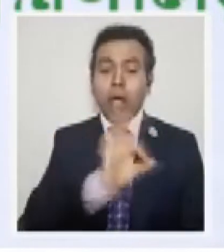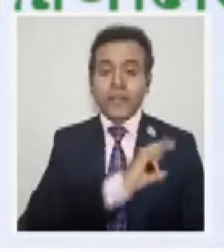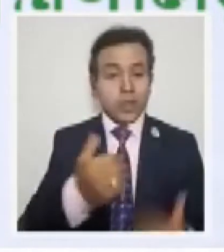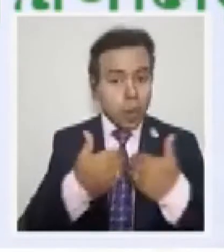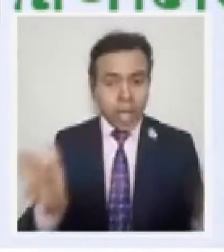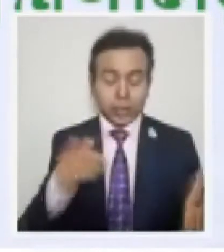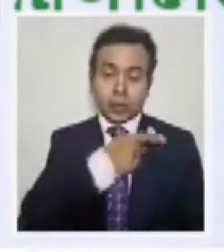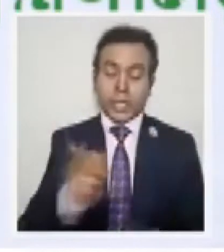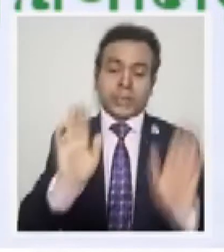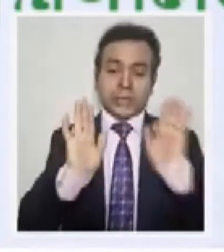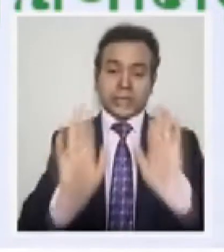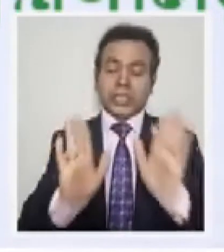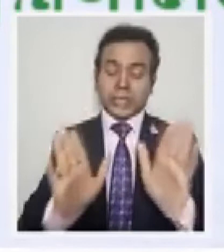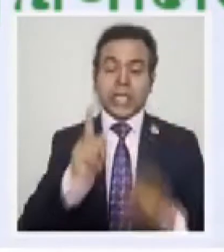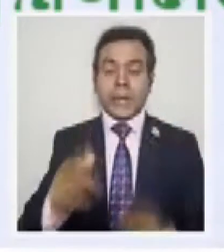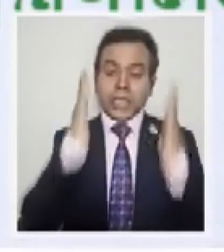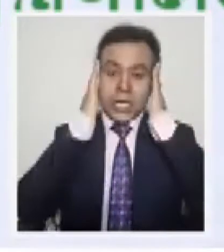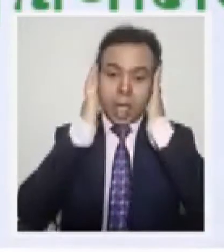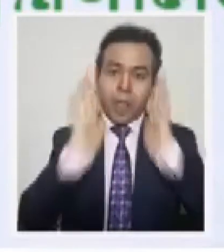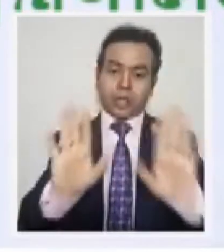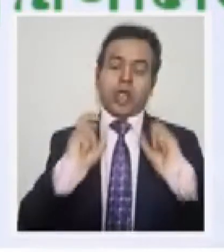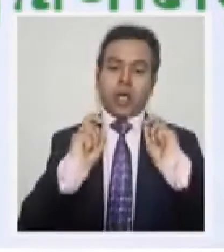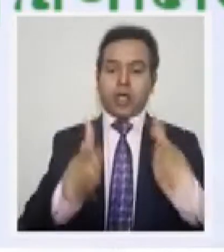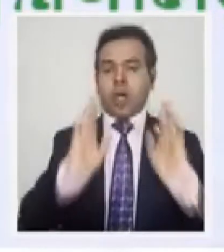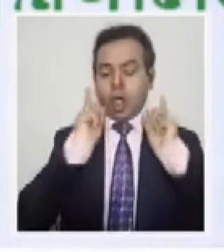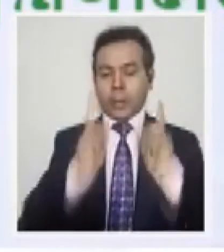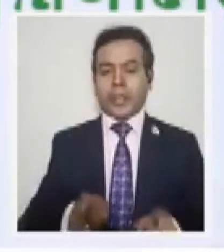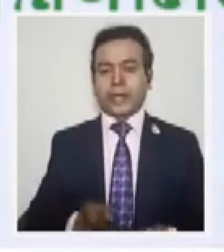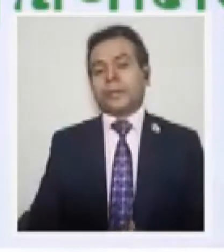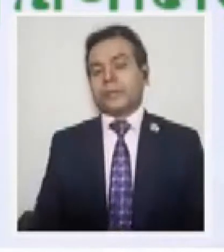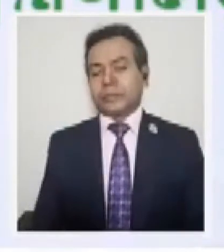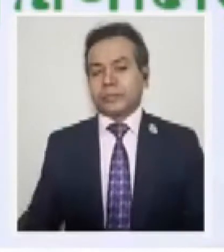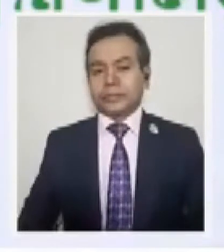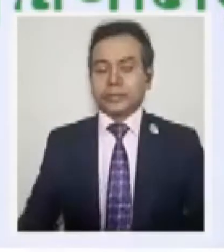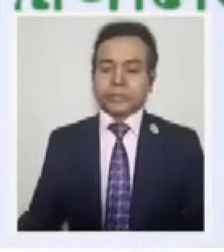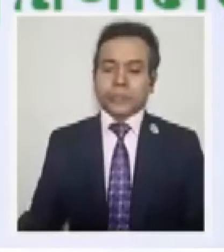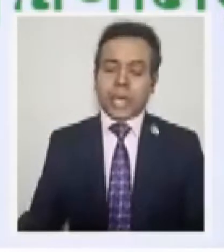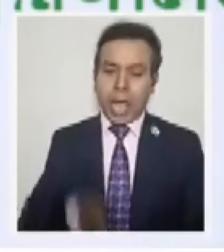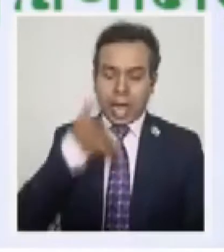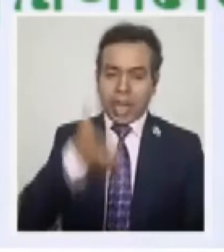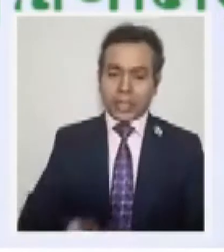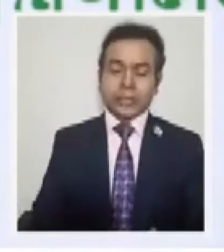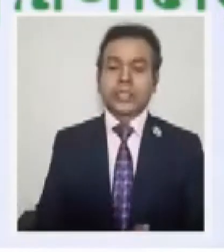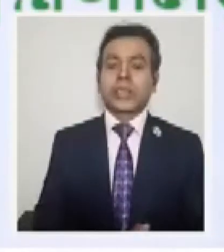আগামীকাল থেকে যে কর্মকাণ্ড শুরু হবে সেখানে আমরা নিরাপদ থাকতে পারি, সুরক্ষিত থাকতে পারি।